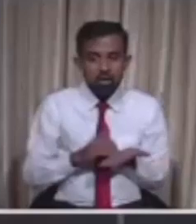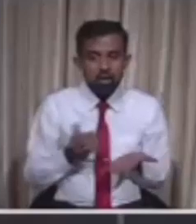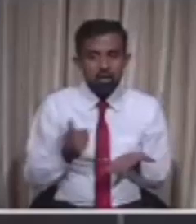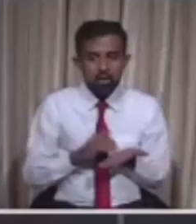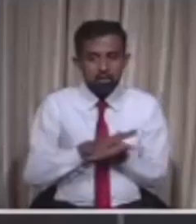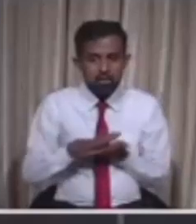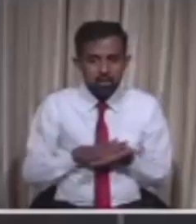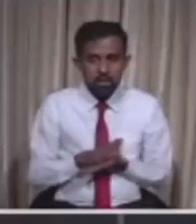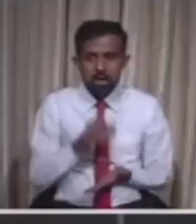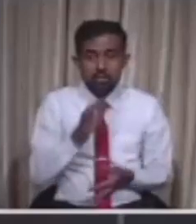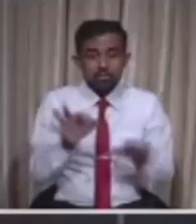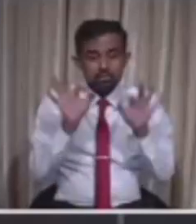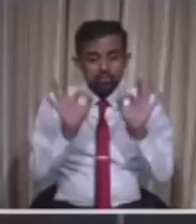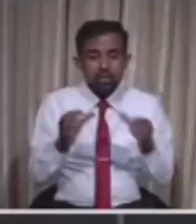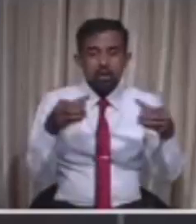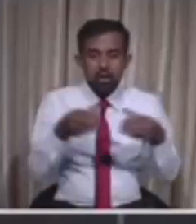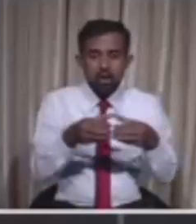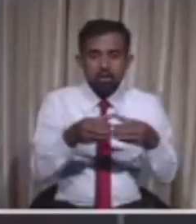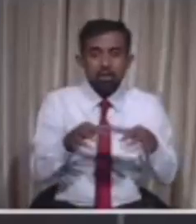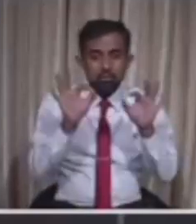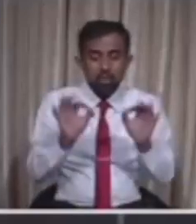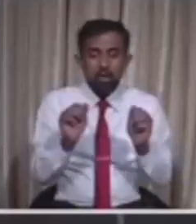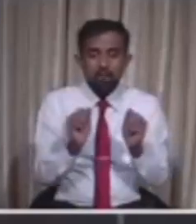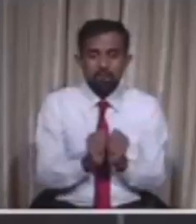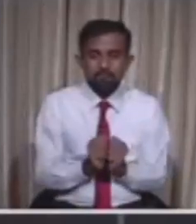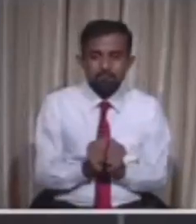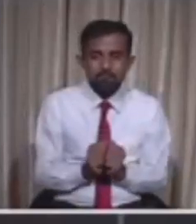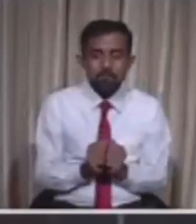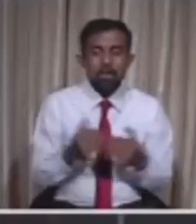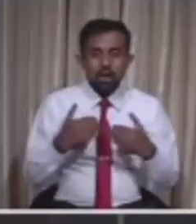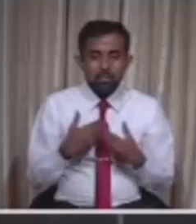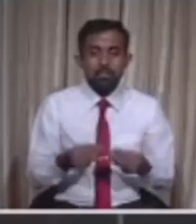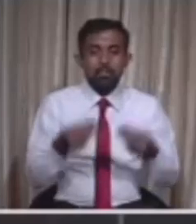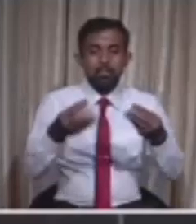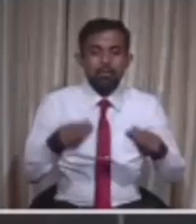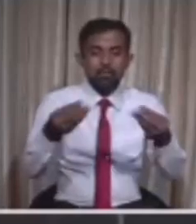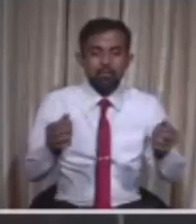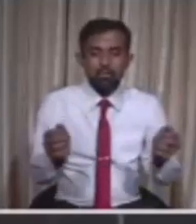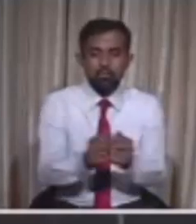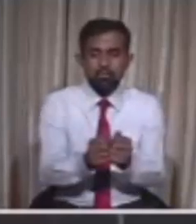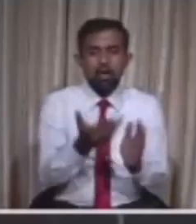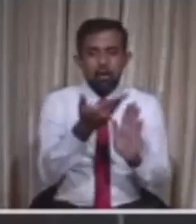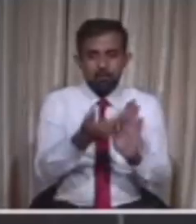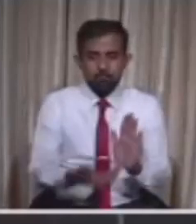කරන්නේ හරි කණ්ඩායමක් හරි ක්‍රමවේදයක් සහ අපි ඉදිරිපත් කළා තියෙන වැඩපිළිවෙල තියෙනවා.